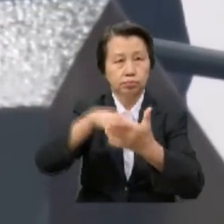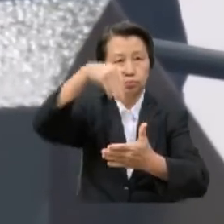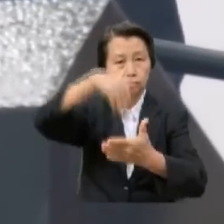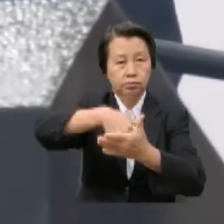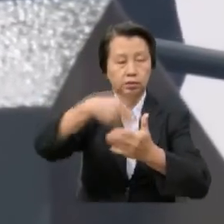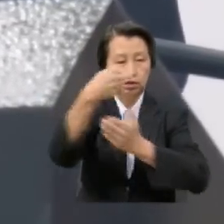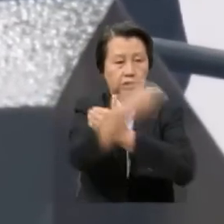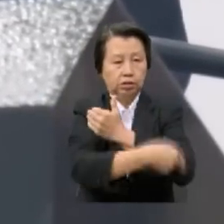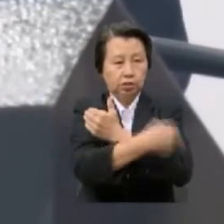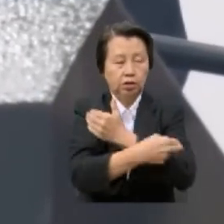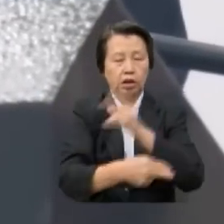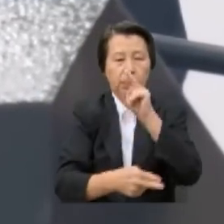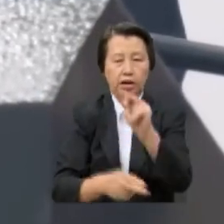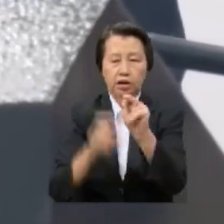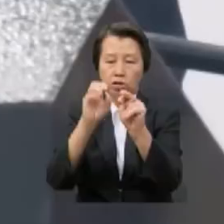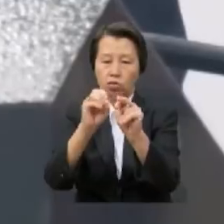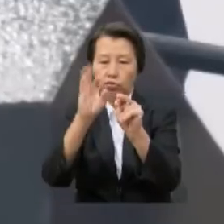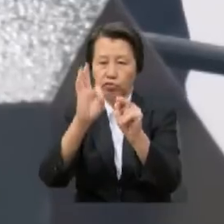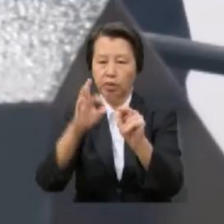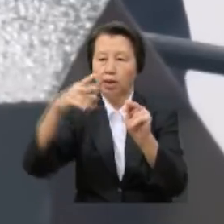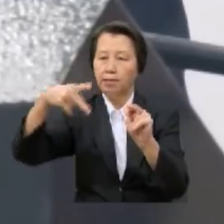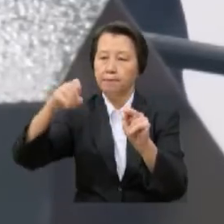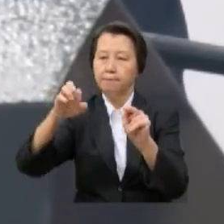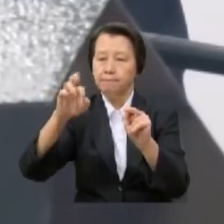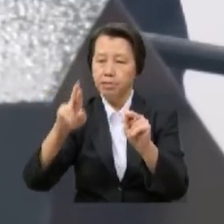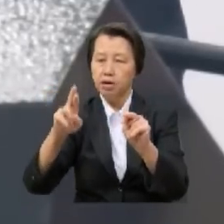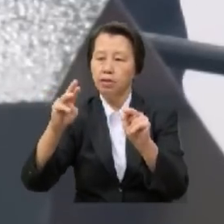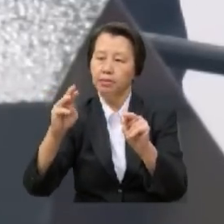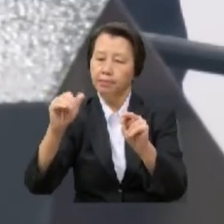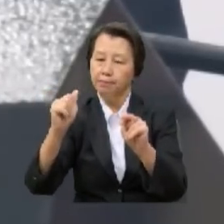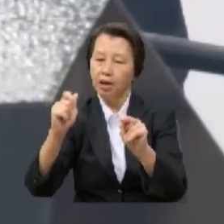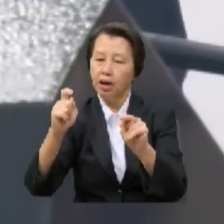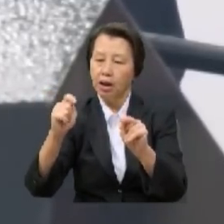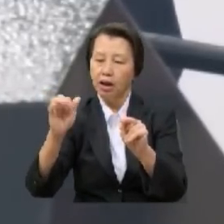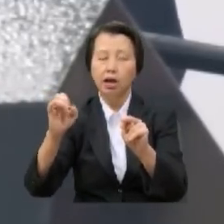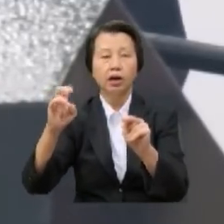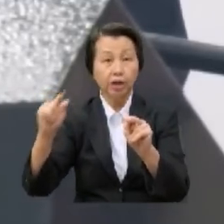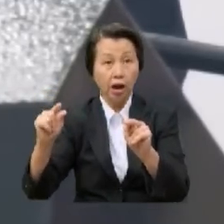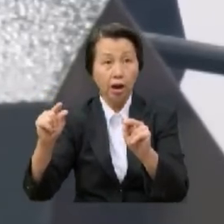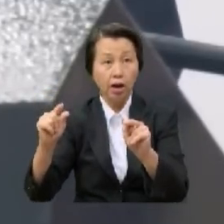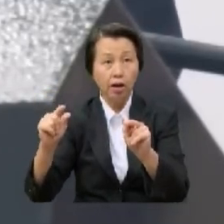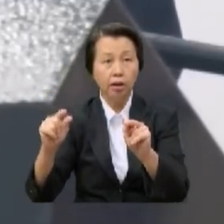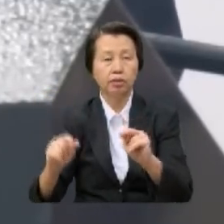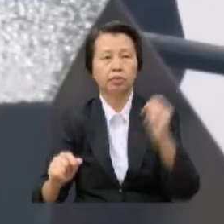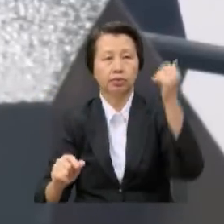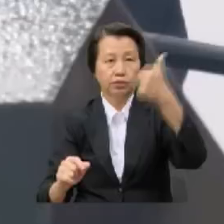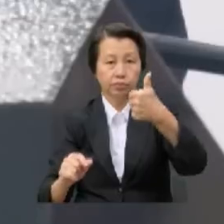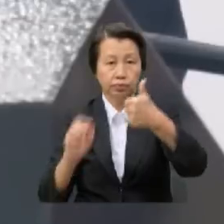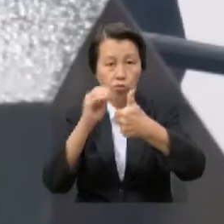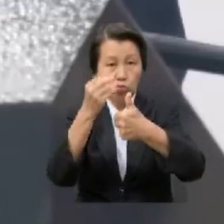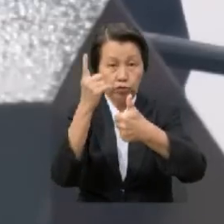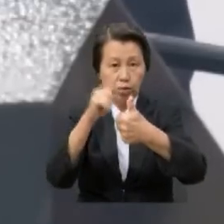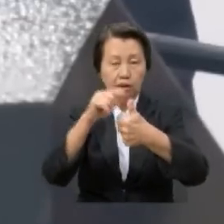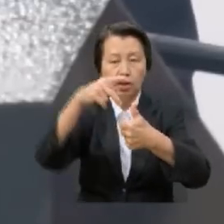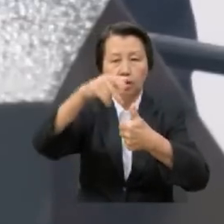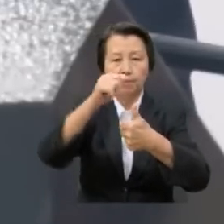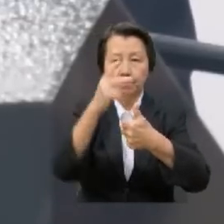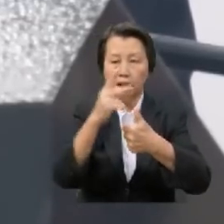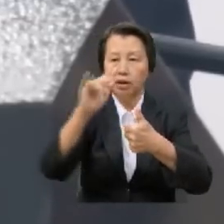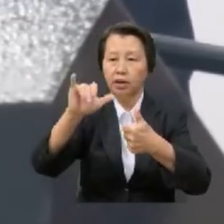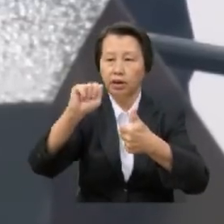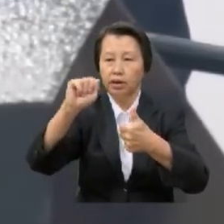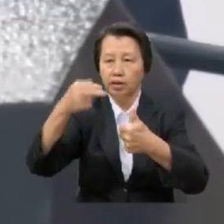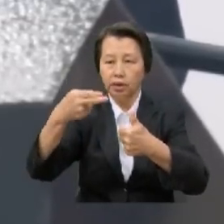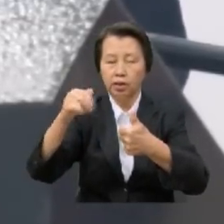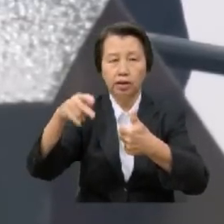negeri N09 Permatang yang diperolehi ialah pertama Pak Ya